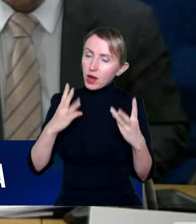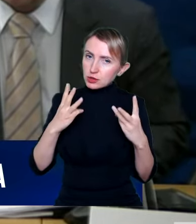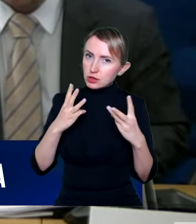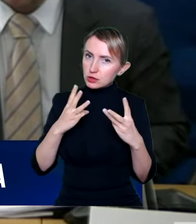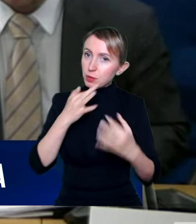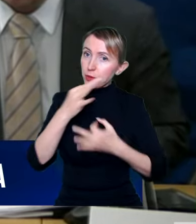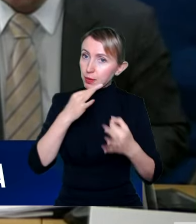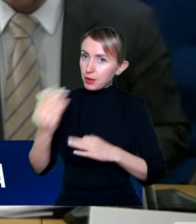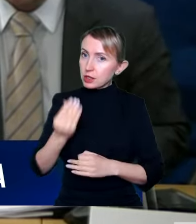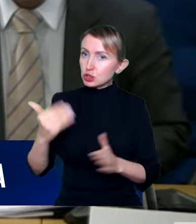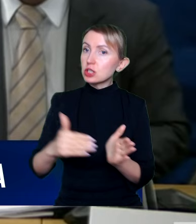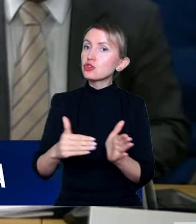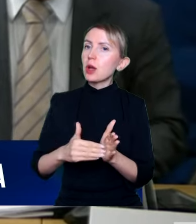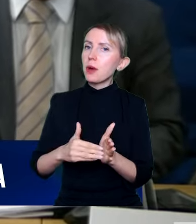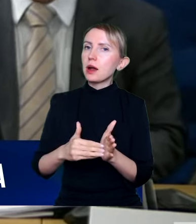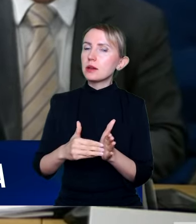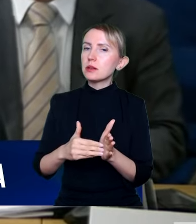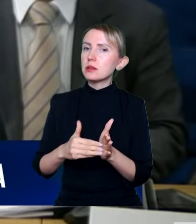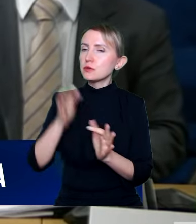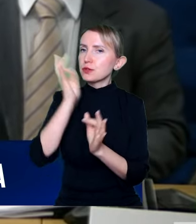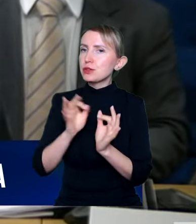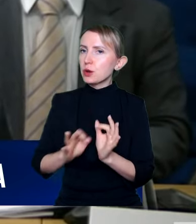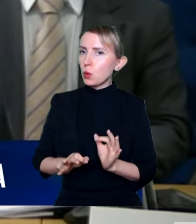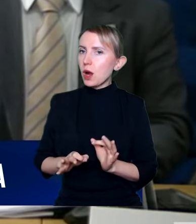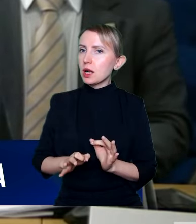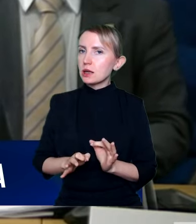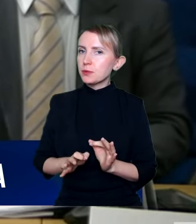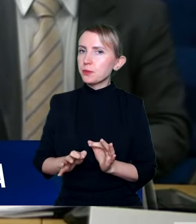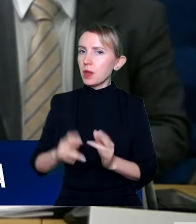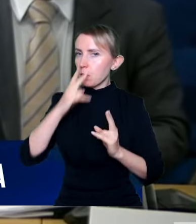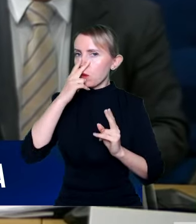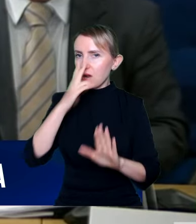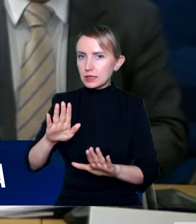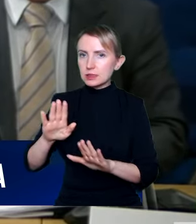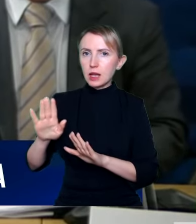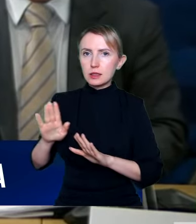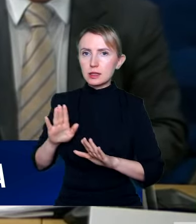dopytali w szczegółach wskazanych przez państwa